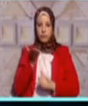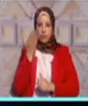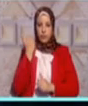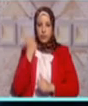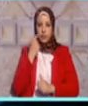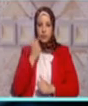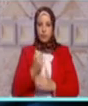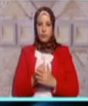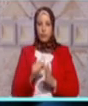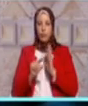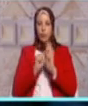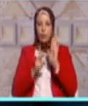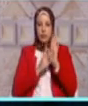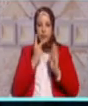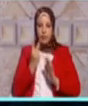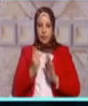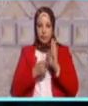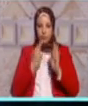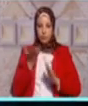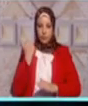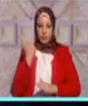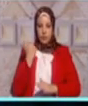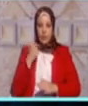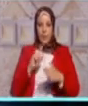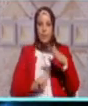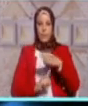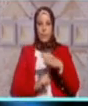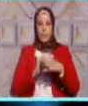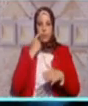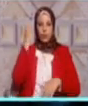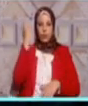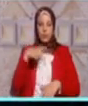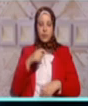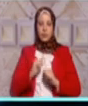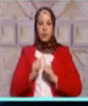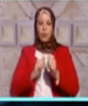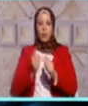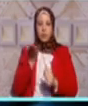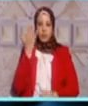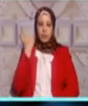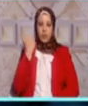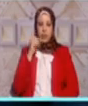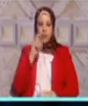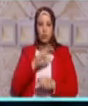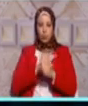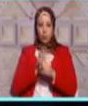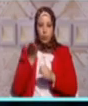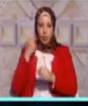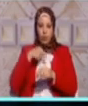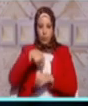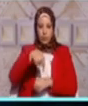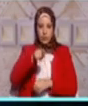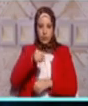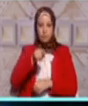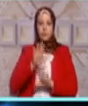الدورة دي هي الدورة الثانية. جامعة عين شمس شاركت في الدورة السابقة، كان وقت الكورونا، وشاركت كمان في الدورة